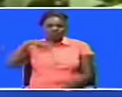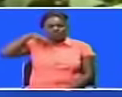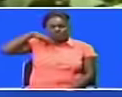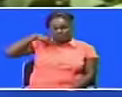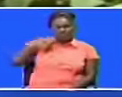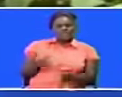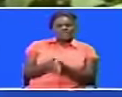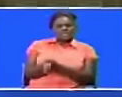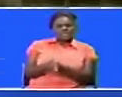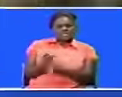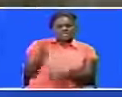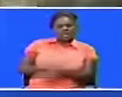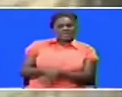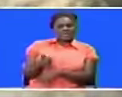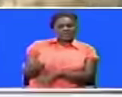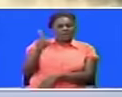got interested.